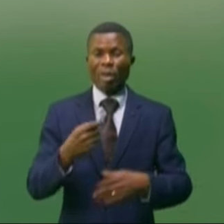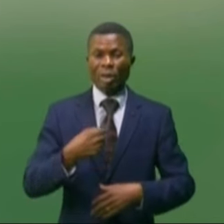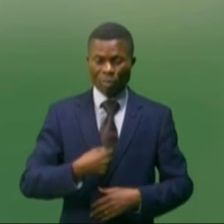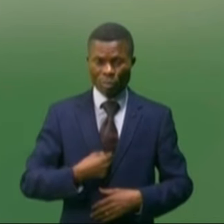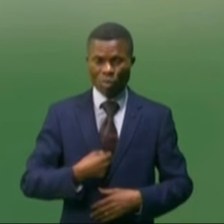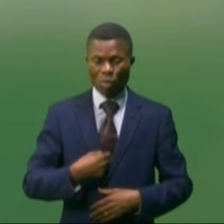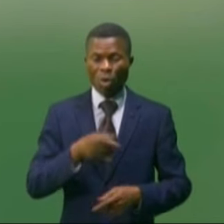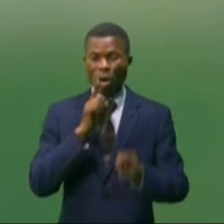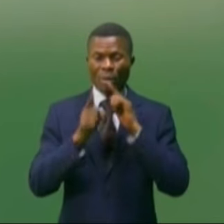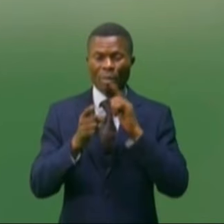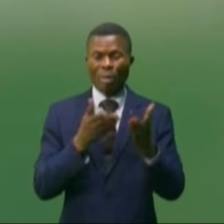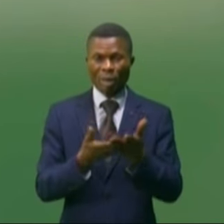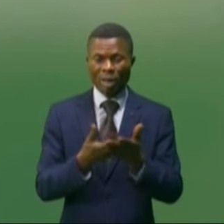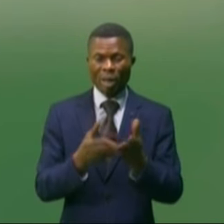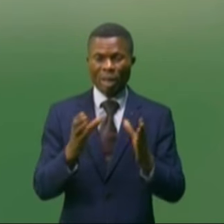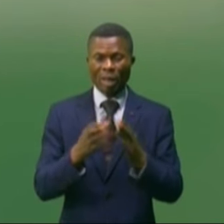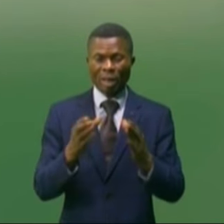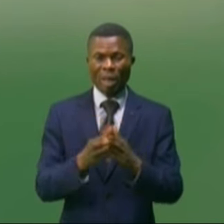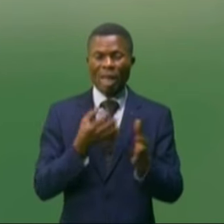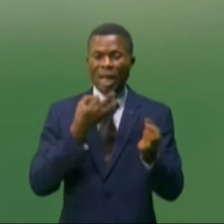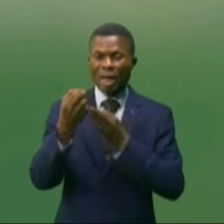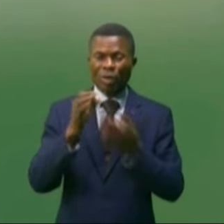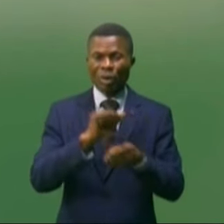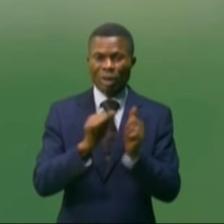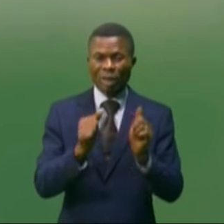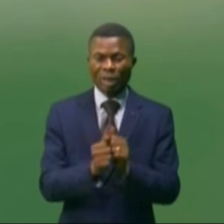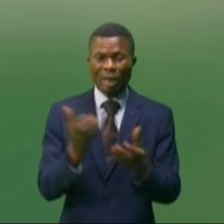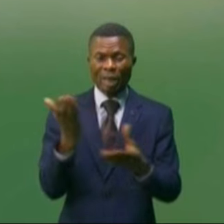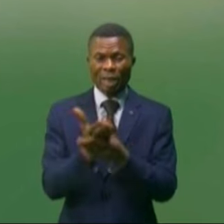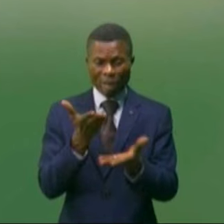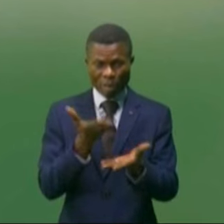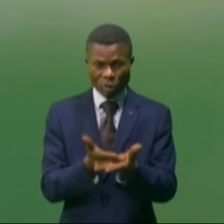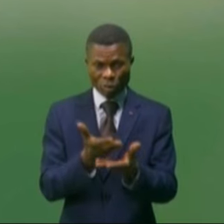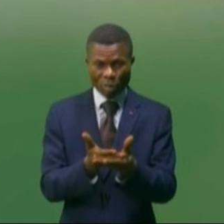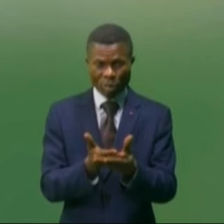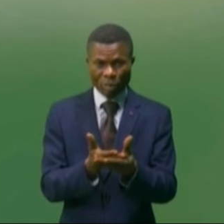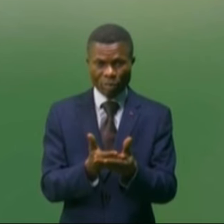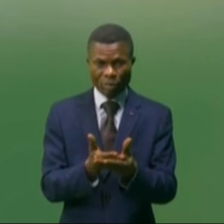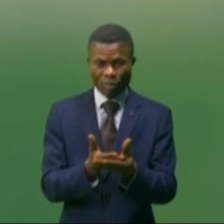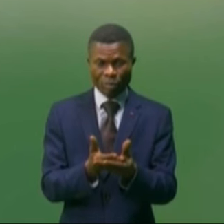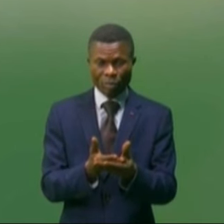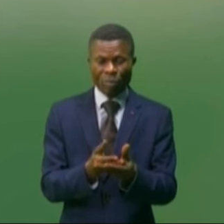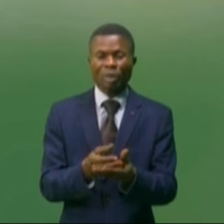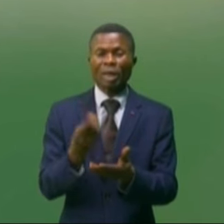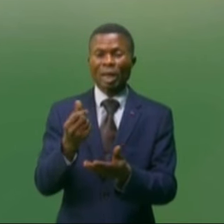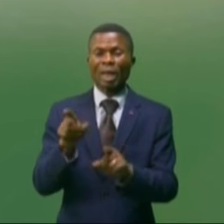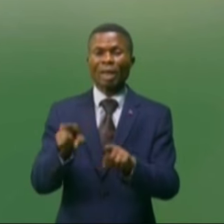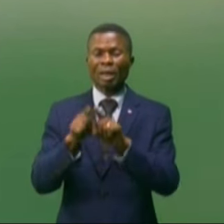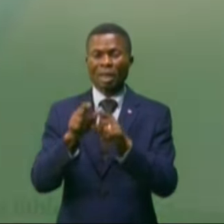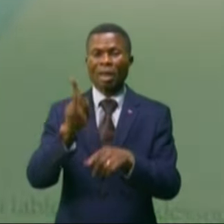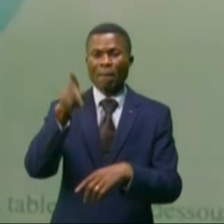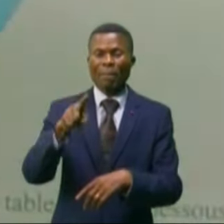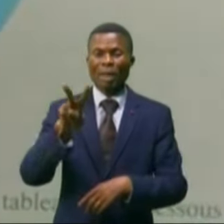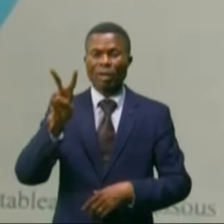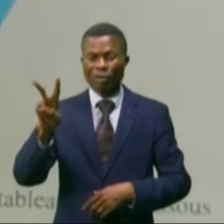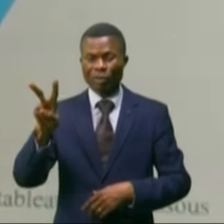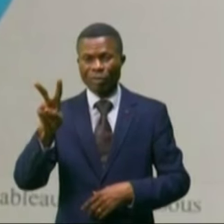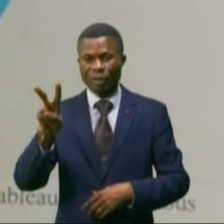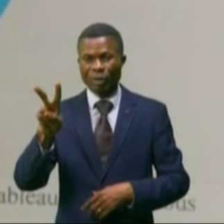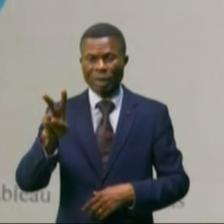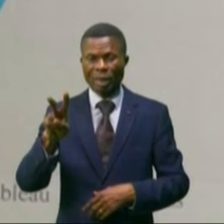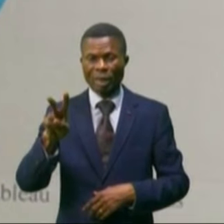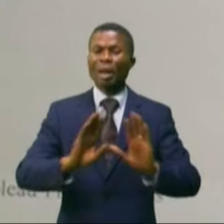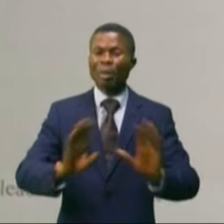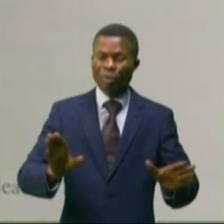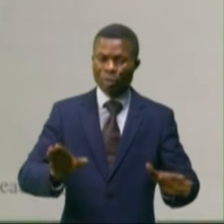fait définir dans le cadre de cet ouvrage, entre autres le poids du crédit sur le PIB, la capacité